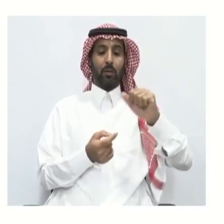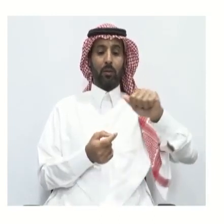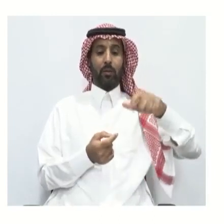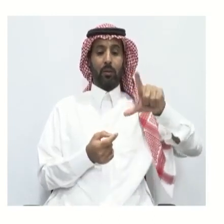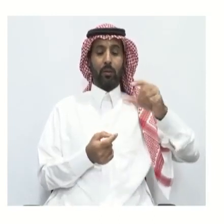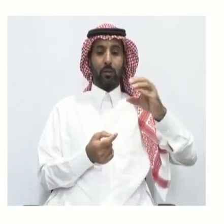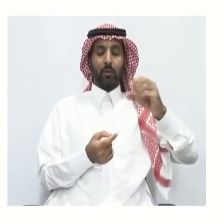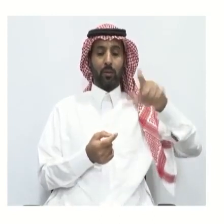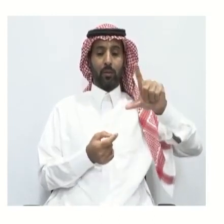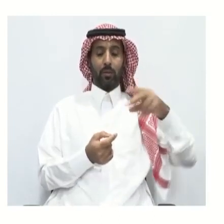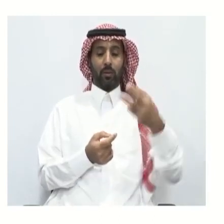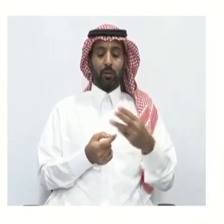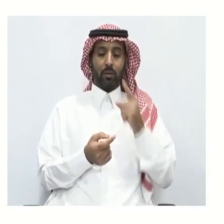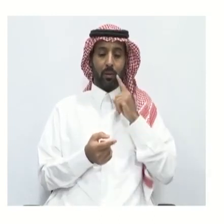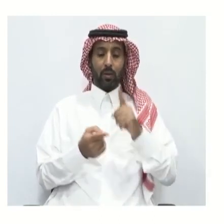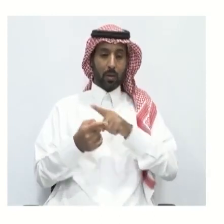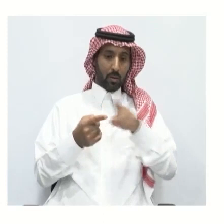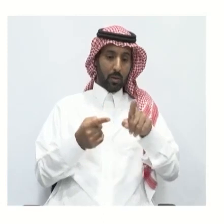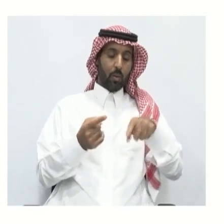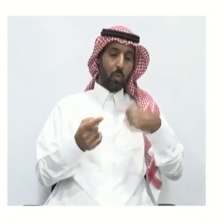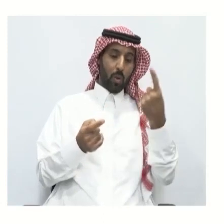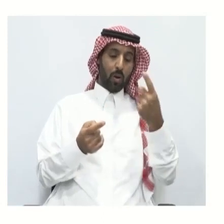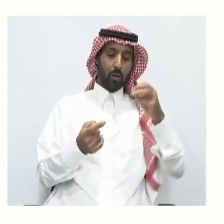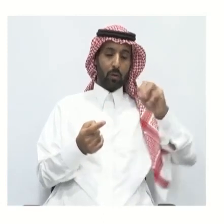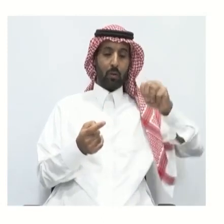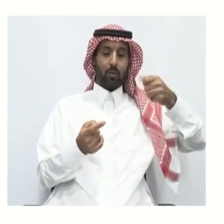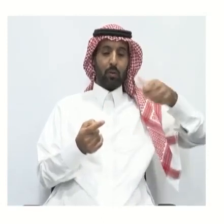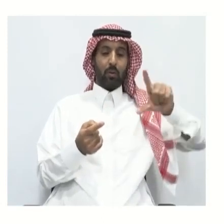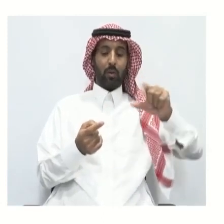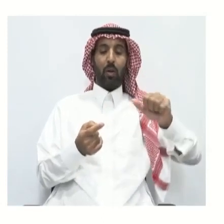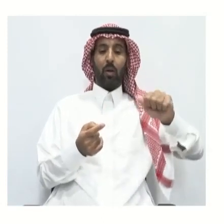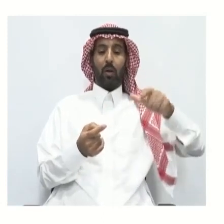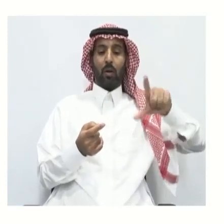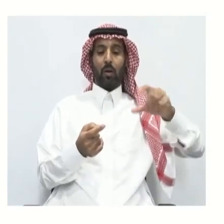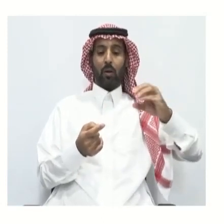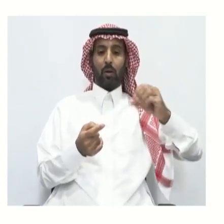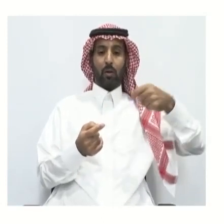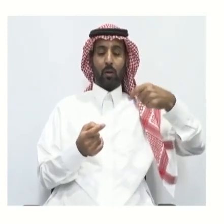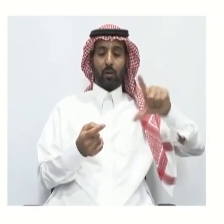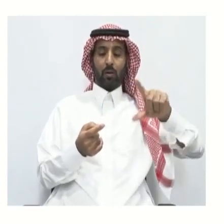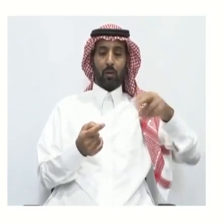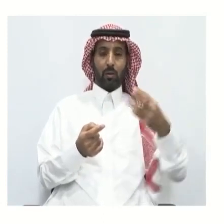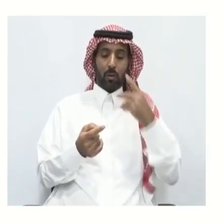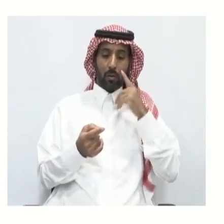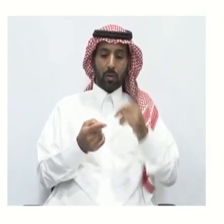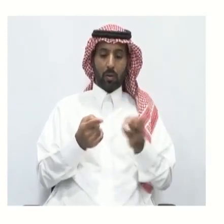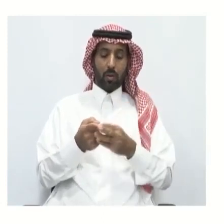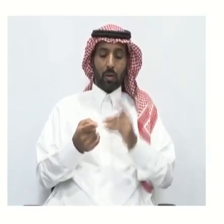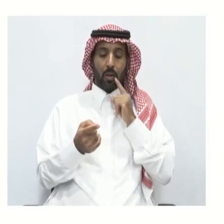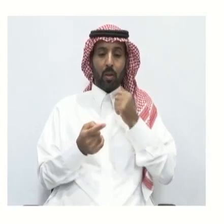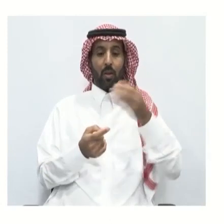الالمنيوم 26 والذي ذره واحده اذا 26 في الواحد الكلور لديه ثلاثه